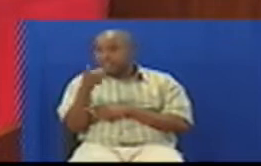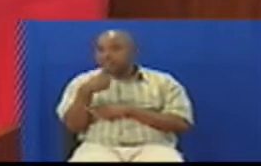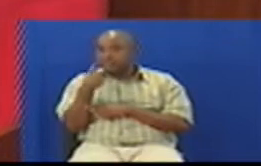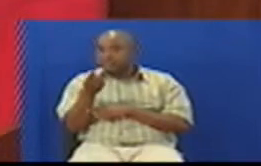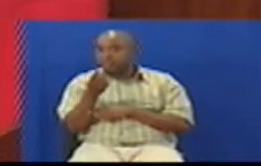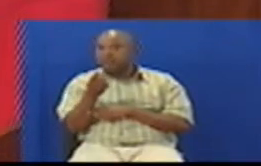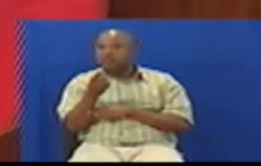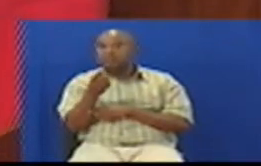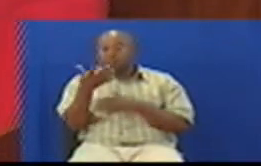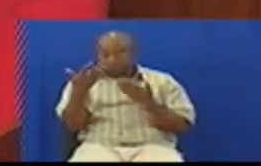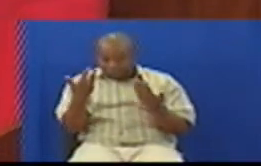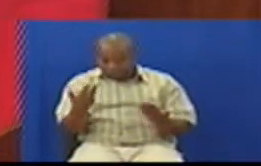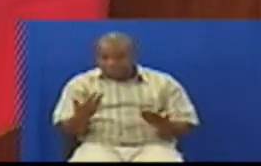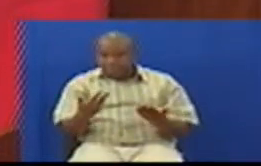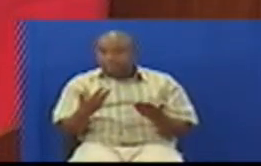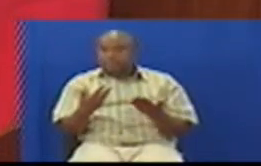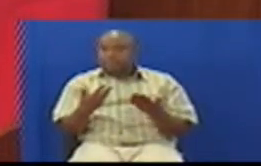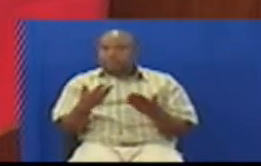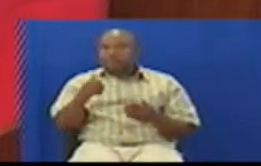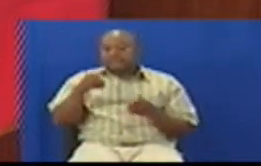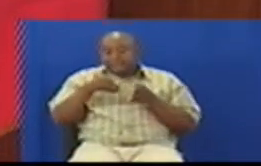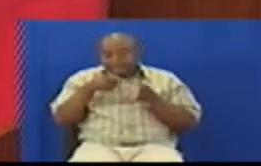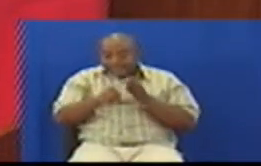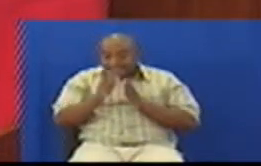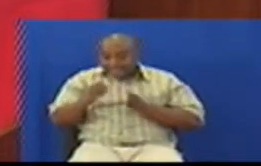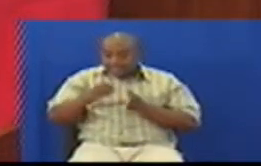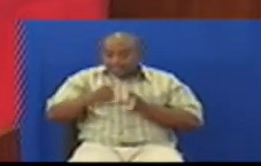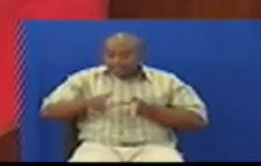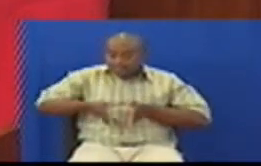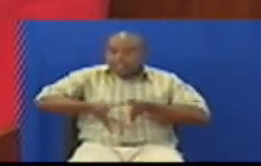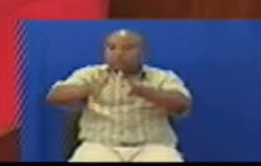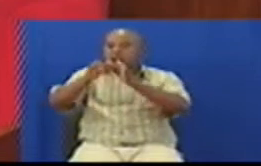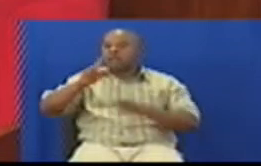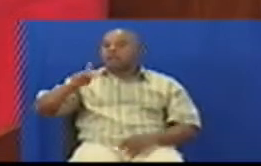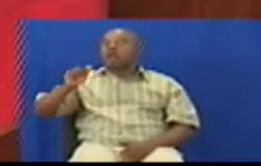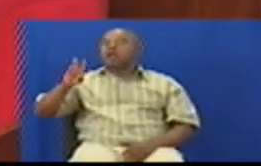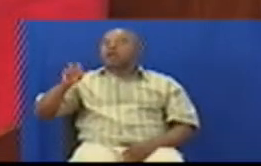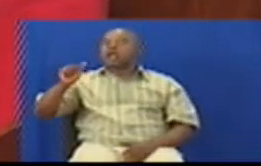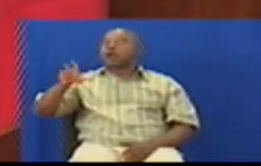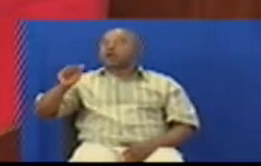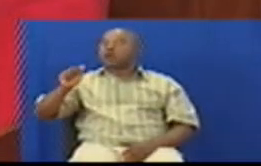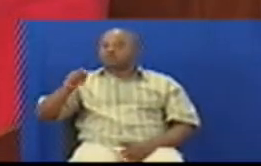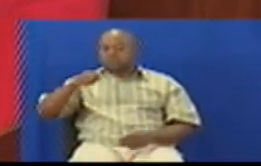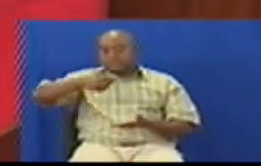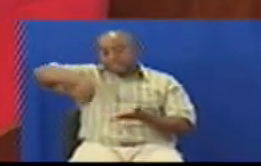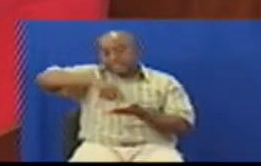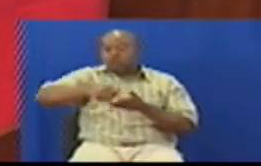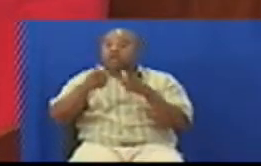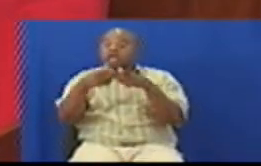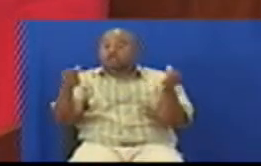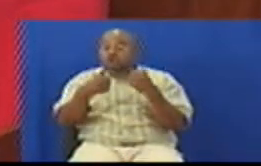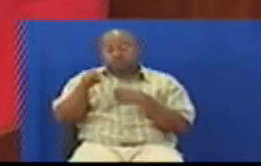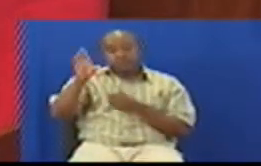February 2018 along Kamara Road at Kimondoni Mkwajuni area within Kimondoni district in Dar es